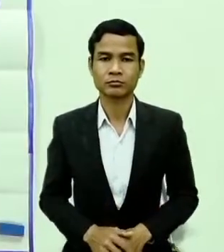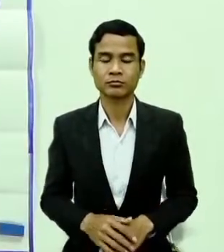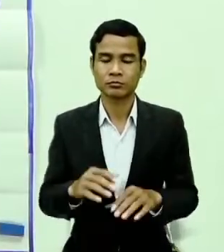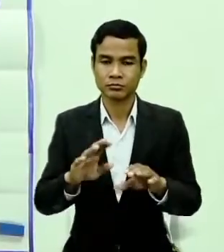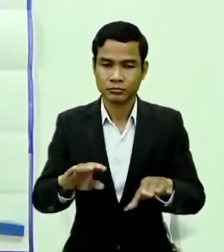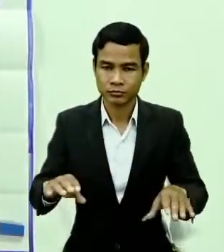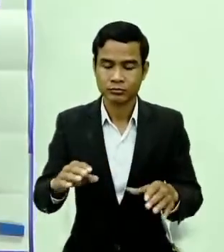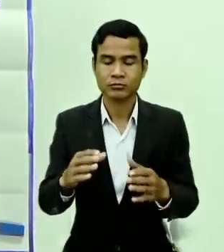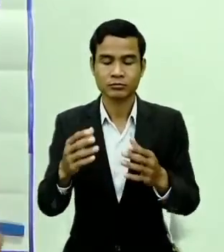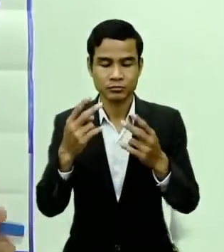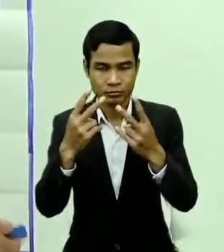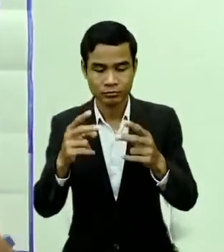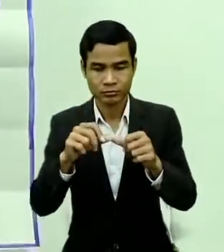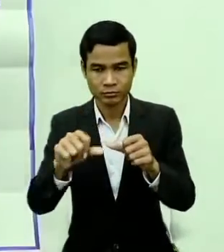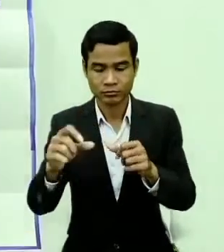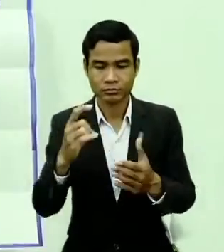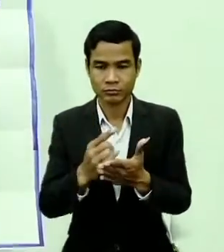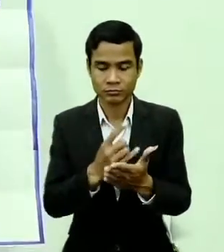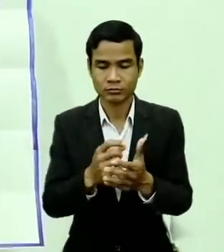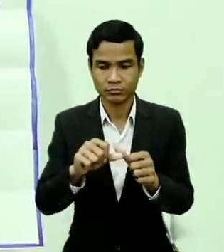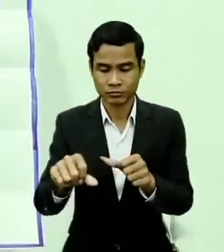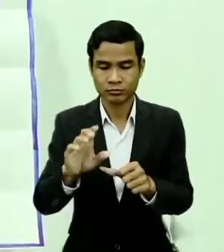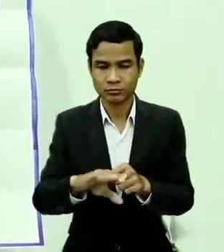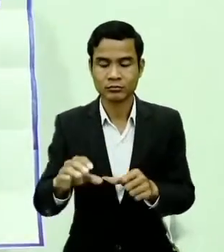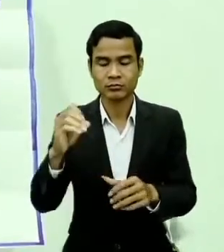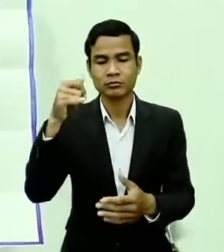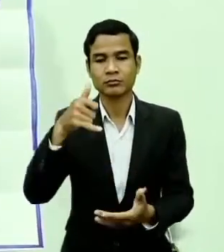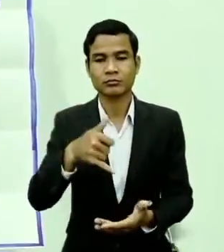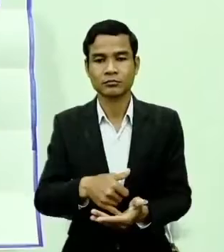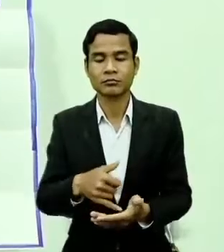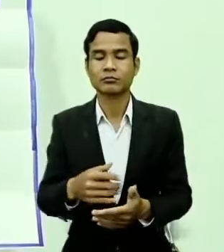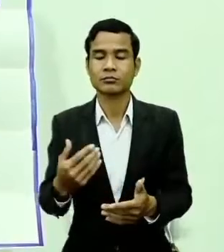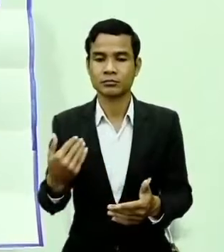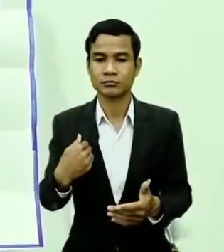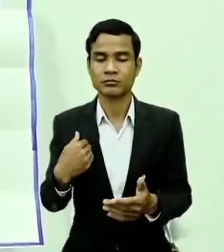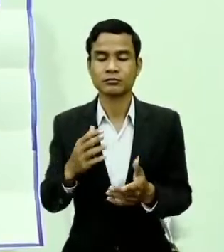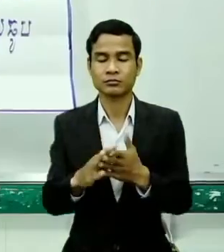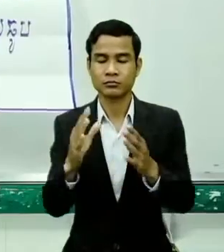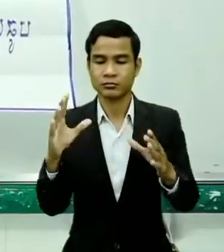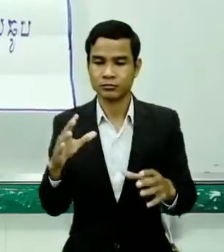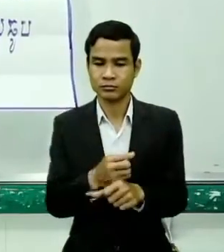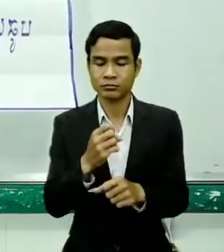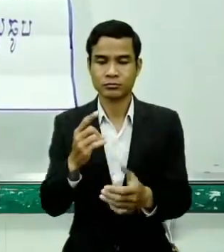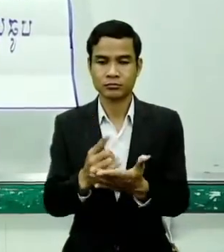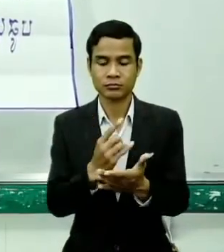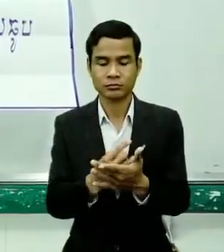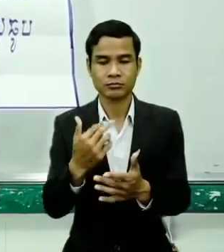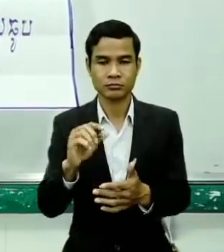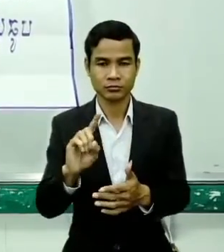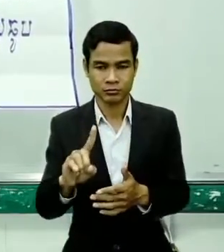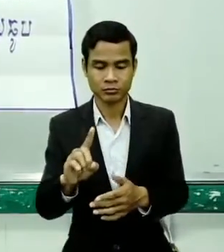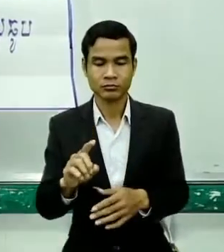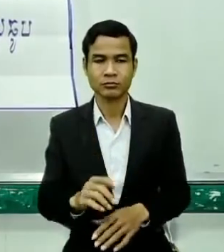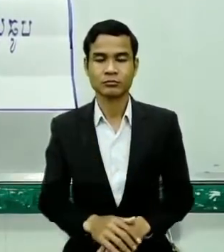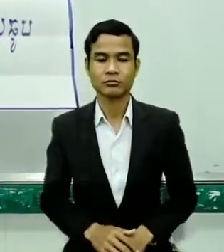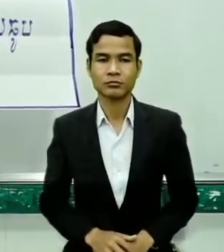dương nâng bằng to từng mê riêng ở bỏ dương mùi tiết đời thầy ní dương nâng bơ bánh chọc nâng mê riêng tìm mùi ở bỏ